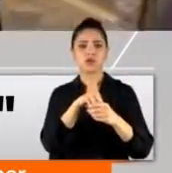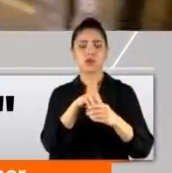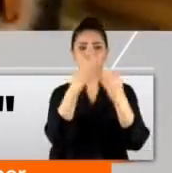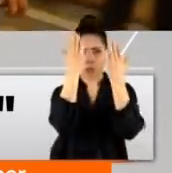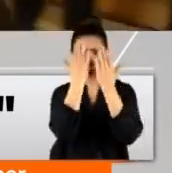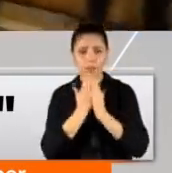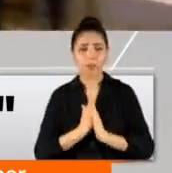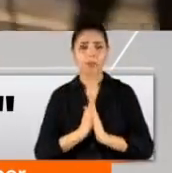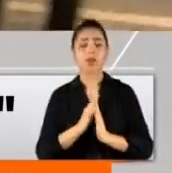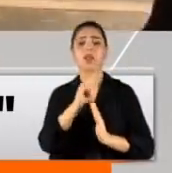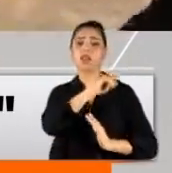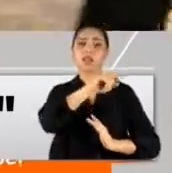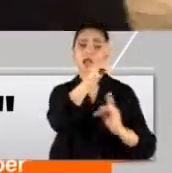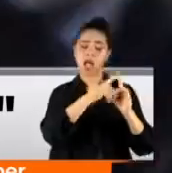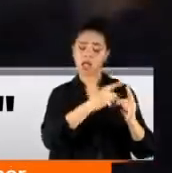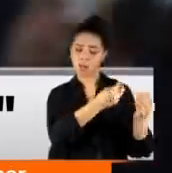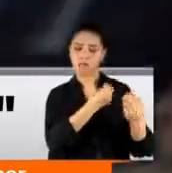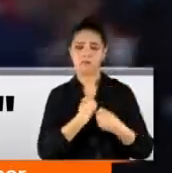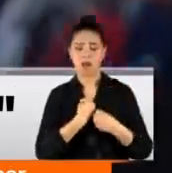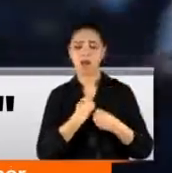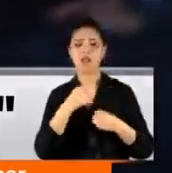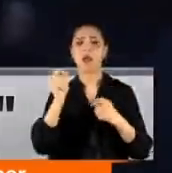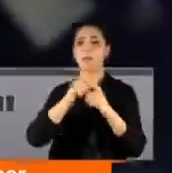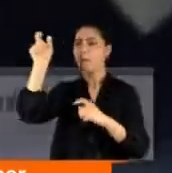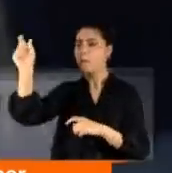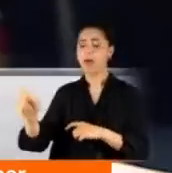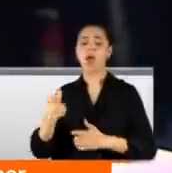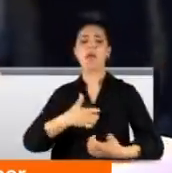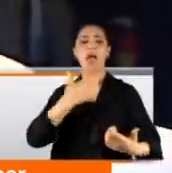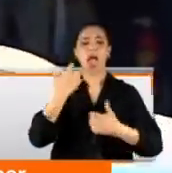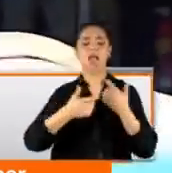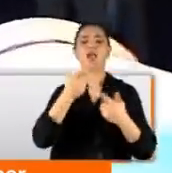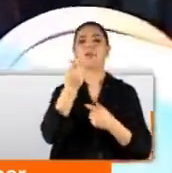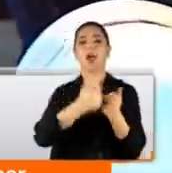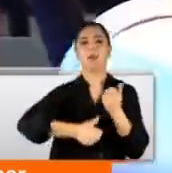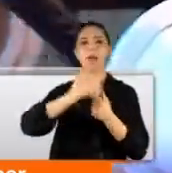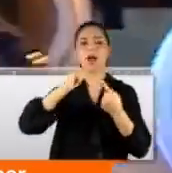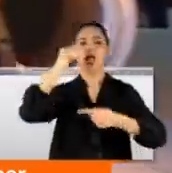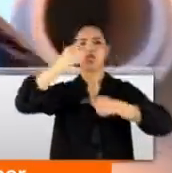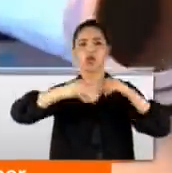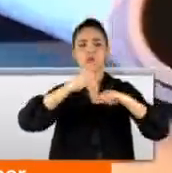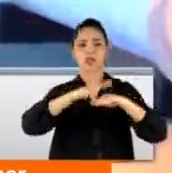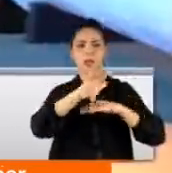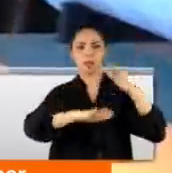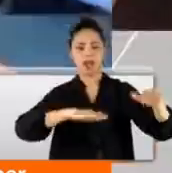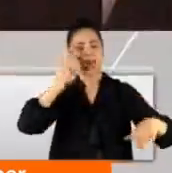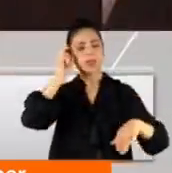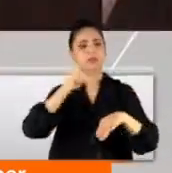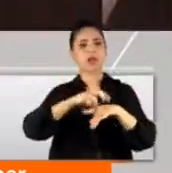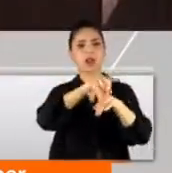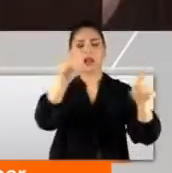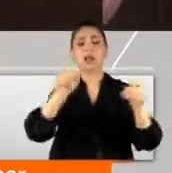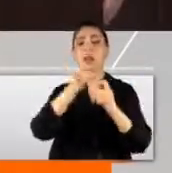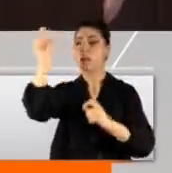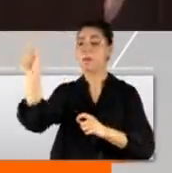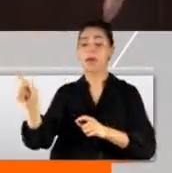buharlaştı? Siz bize onun hesabını verin. Albayrak'ın hem enerji hem Maliye Bakanlığı döneminde atılan adımları hatırlattı. Berat